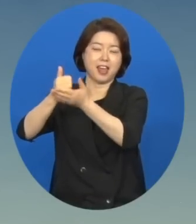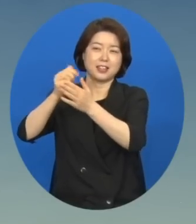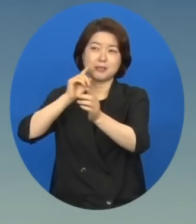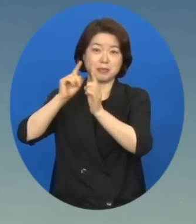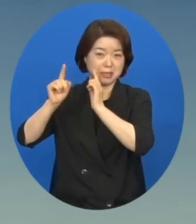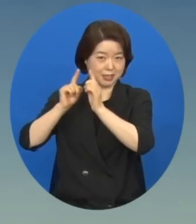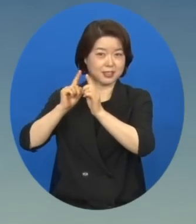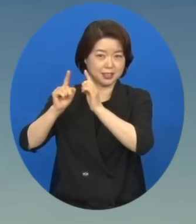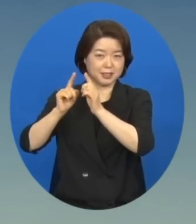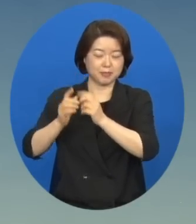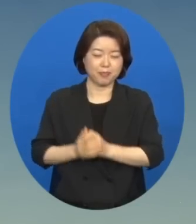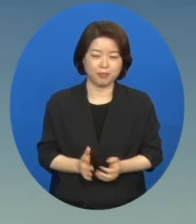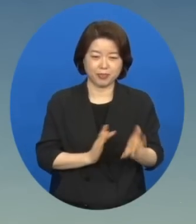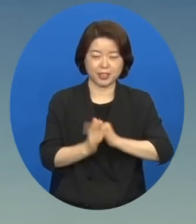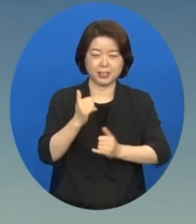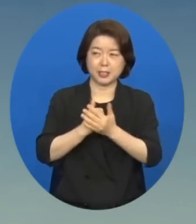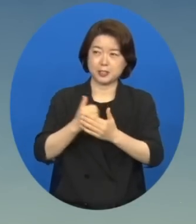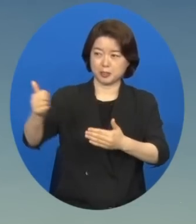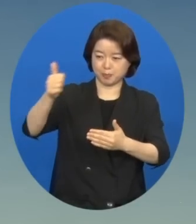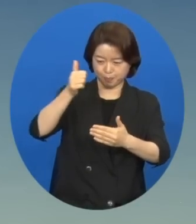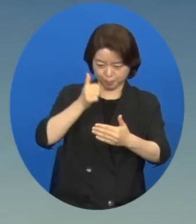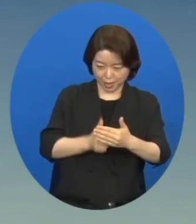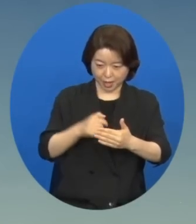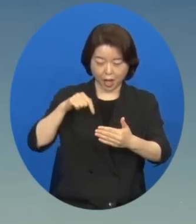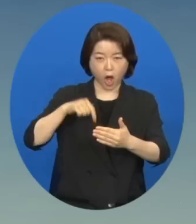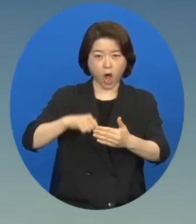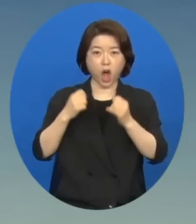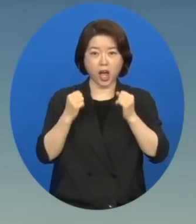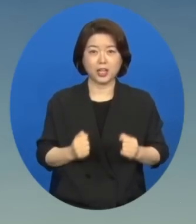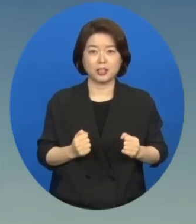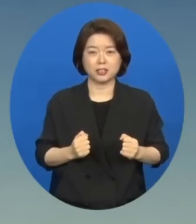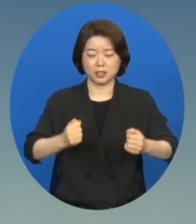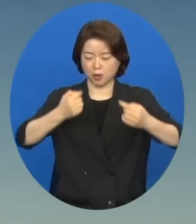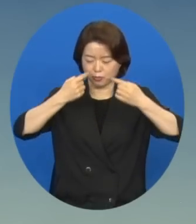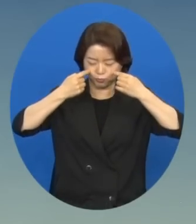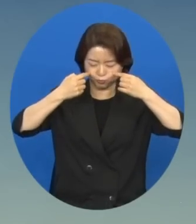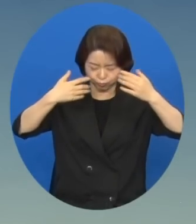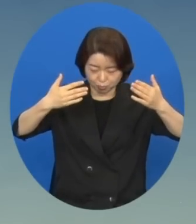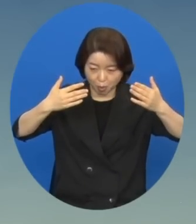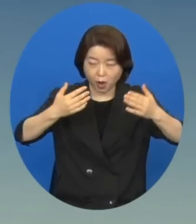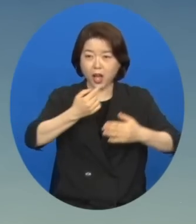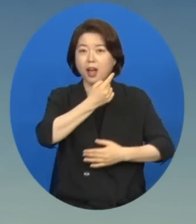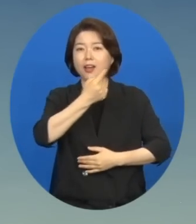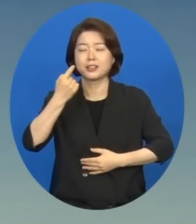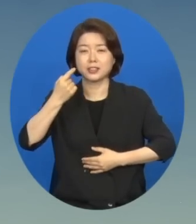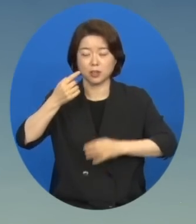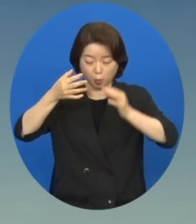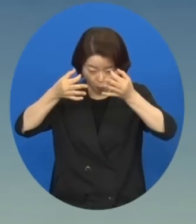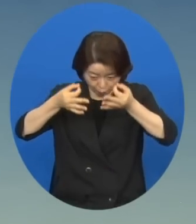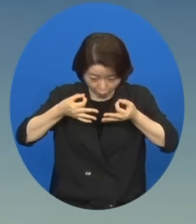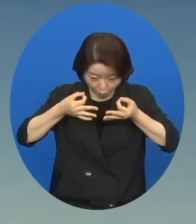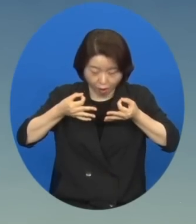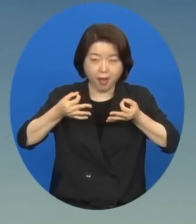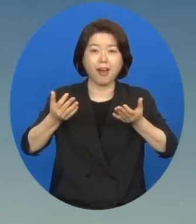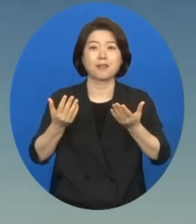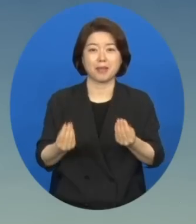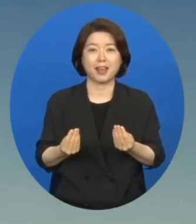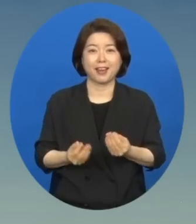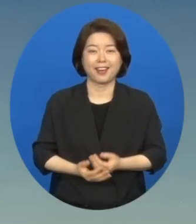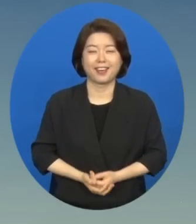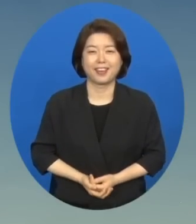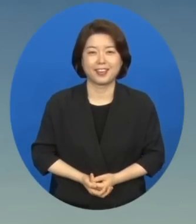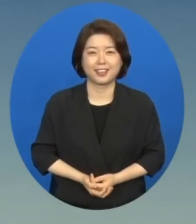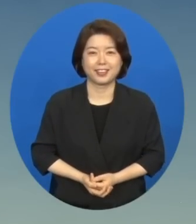말씀으로 예수님이 내 안에 계시다고 하는 분명한 증거를 확인을 하게 된 것입니다.